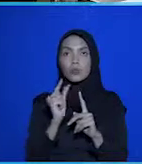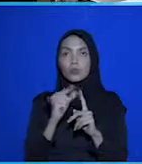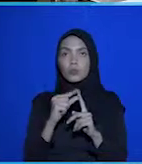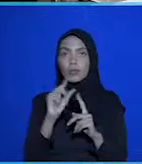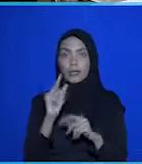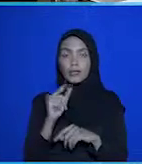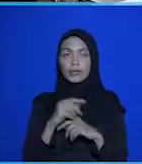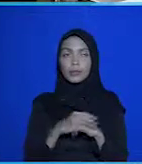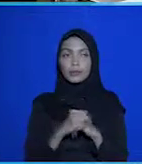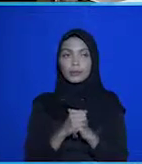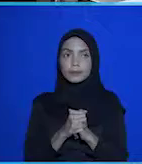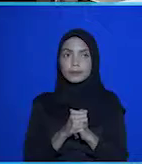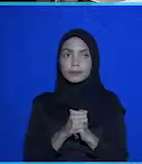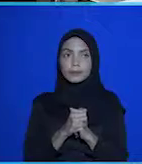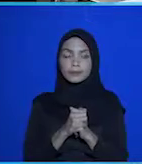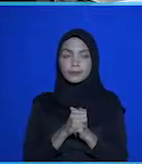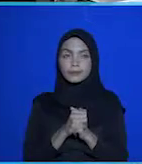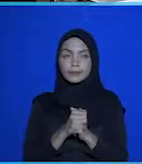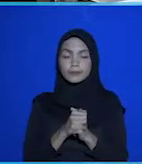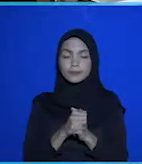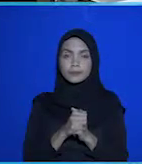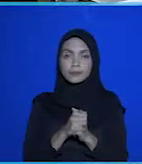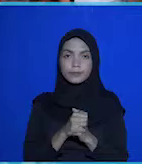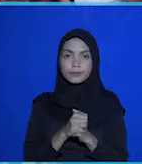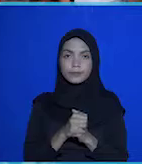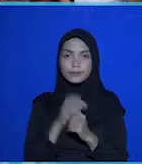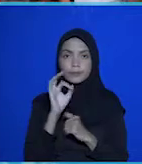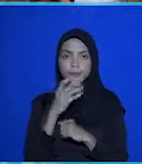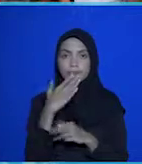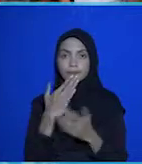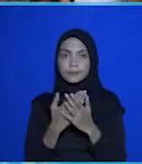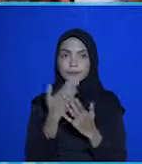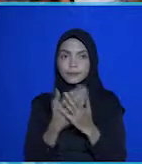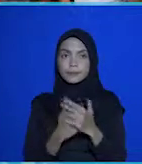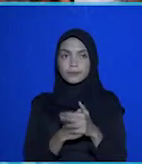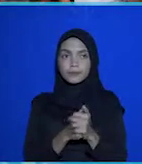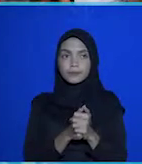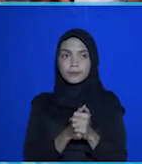Kami persilakan Pak Danis. Baik, terima kasih.